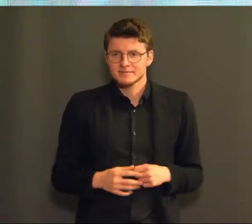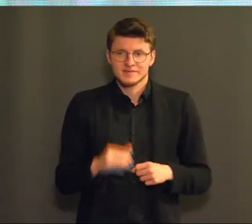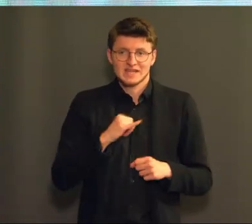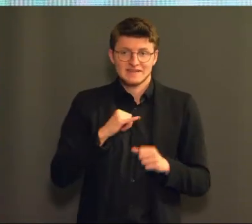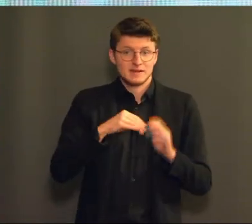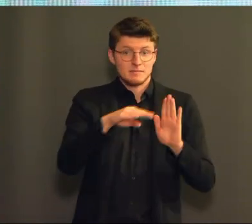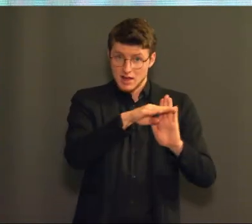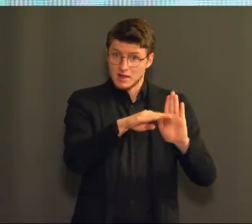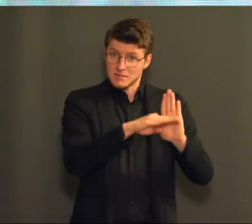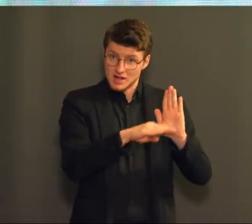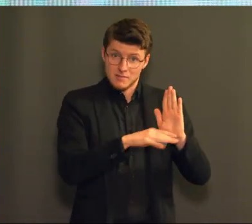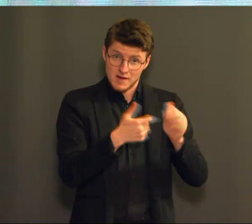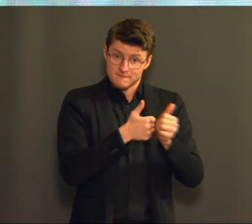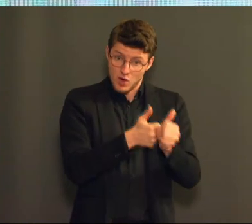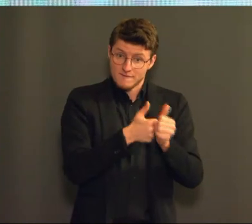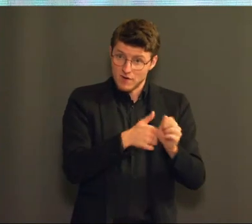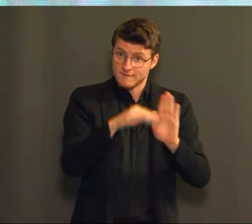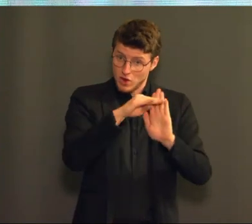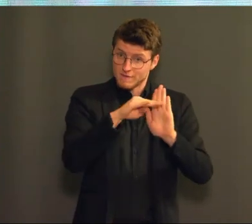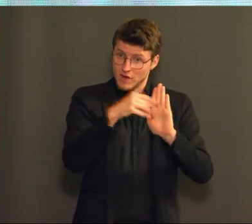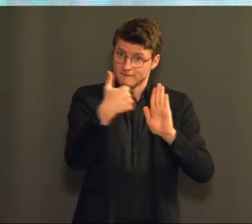maatregelen en de ingevoerde protocollen.